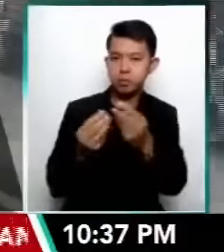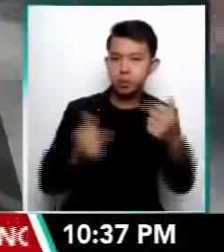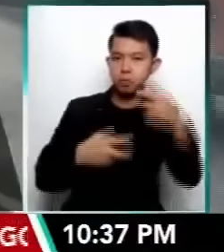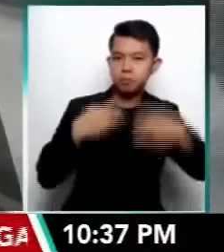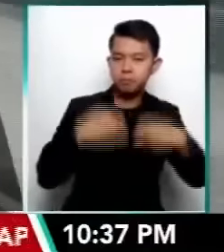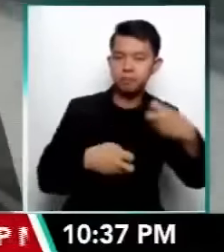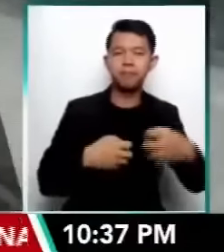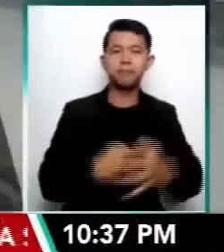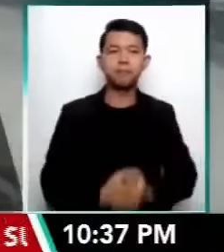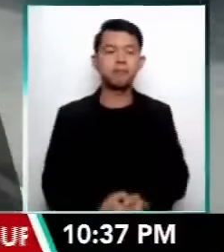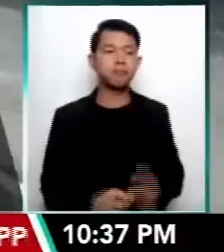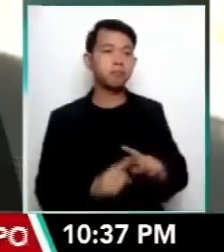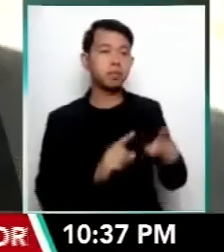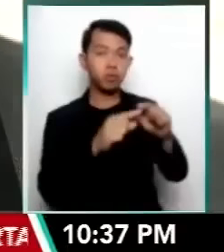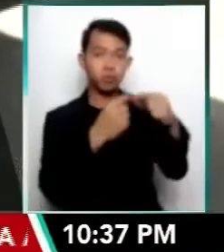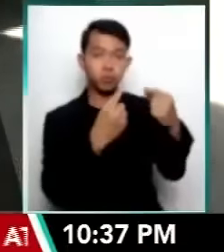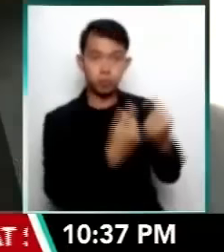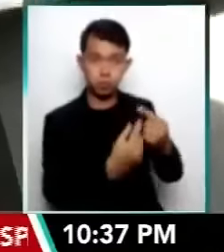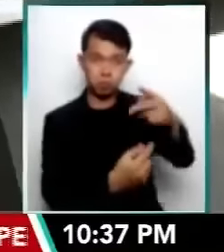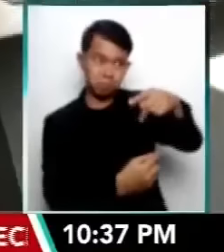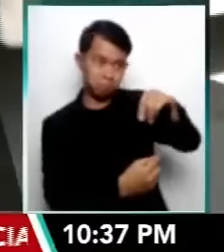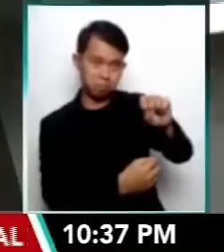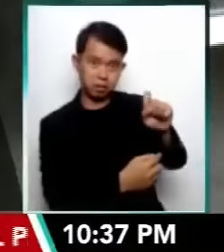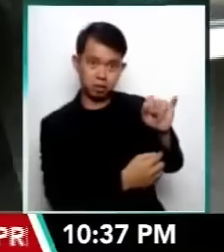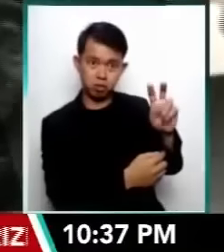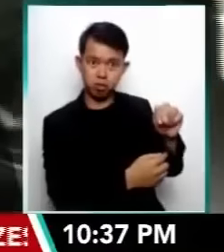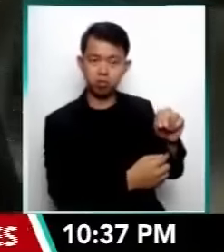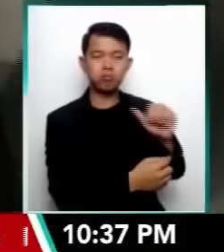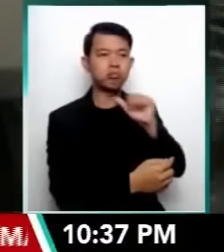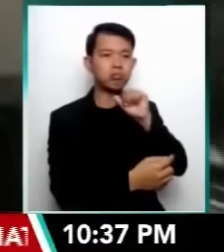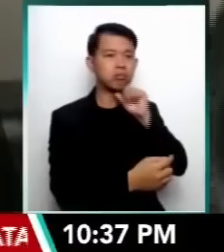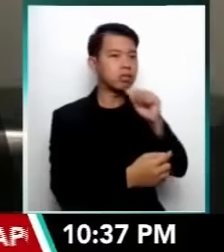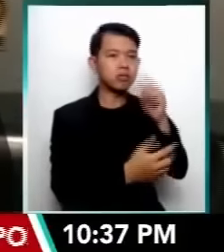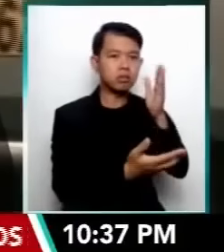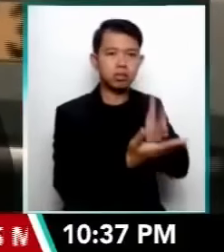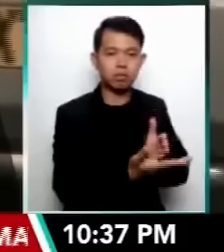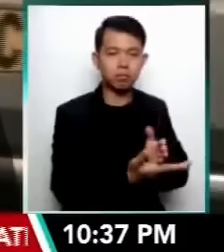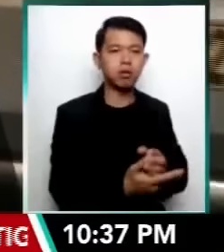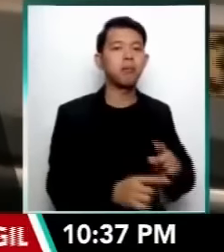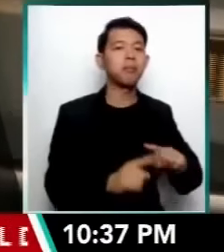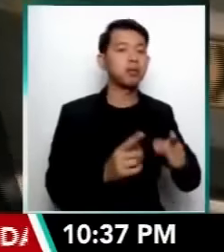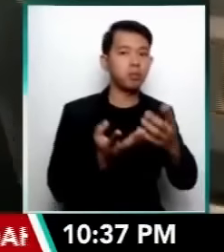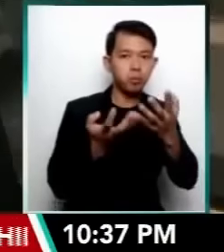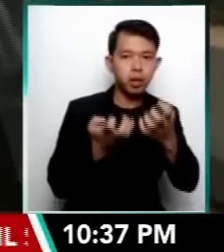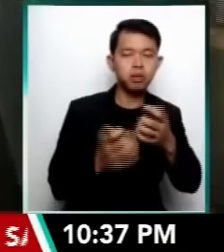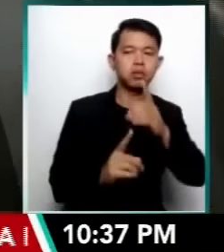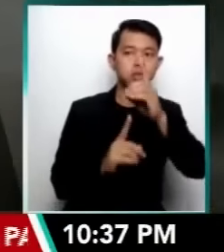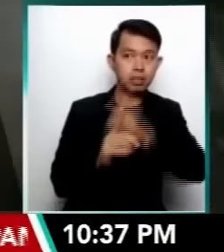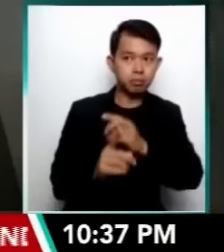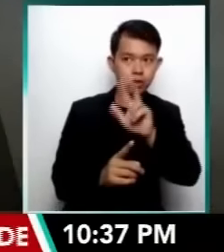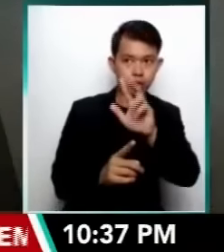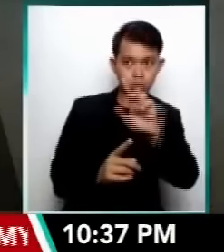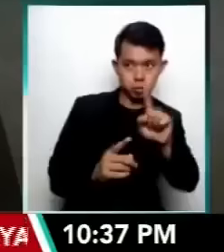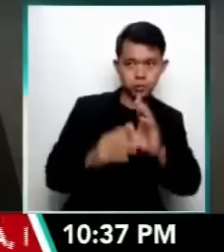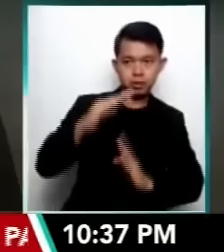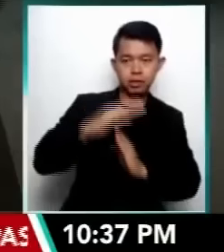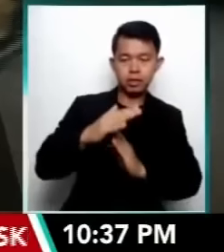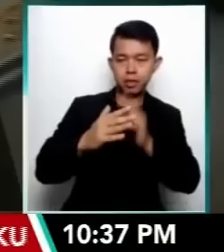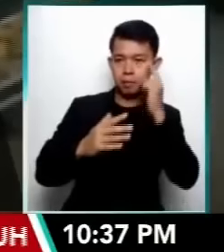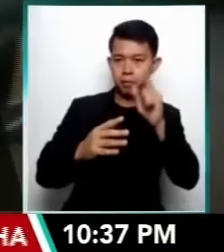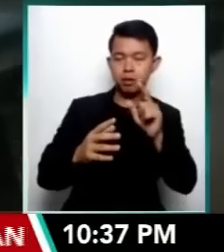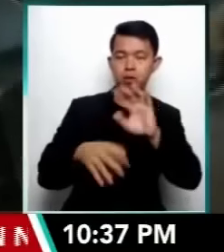group para itigil ang strike. Ang gusto nila, iurong ang December 31 deadline para magsama-sama ang mga jeepney drivers at